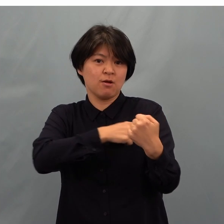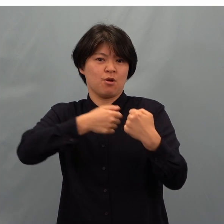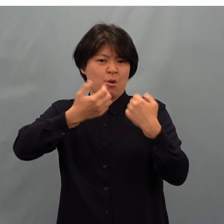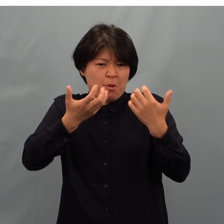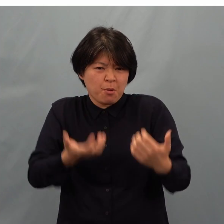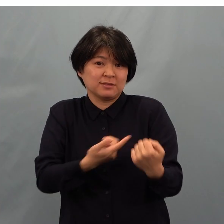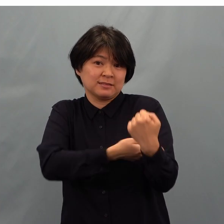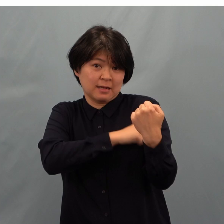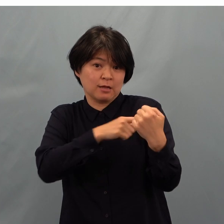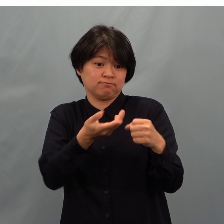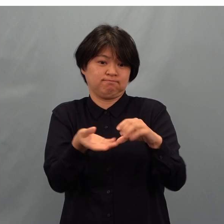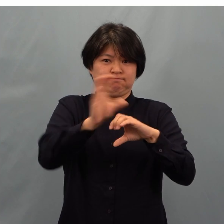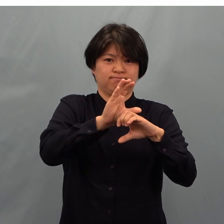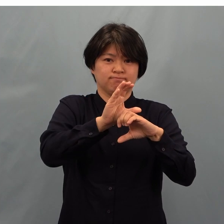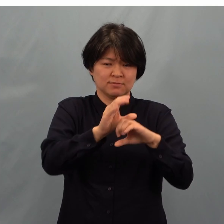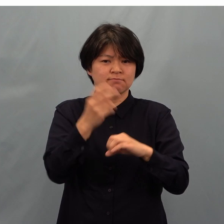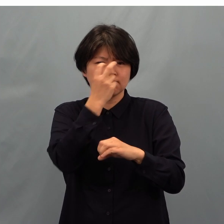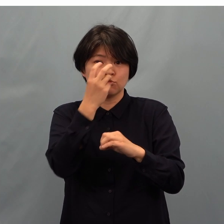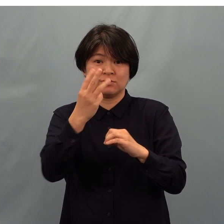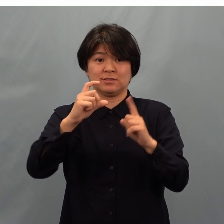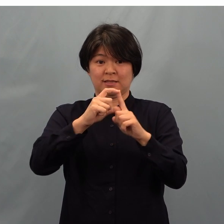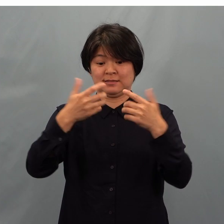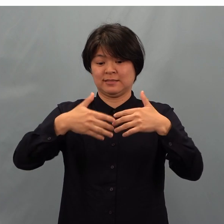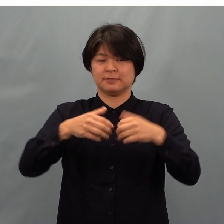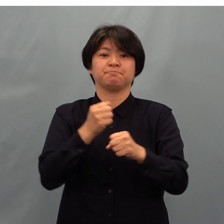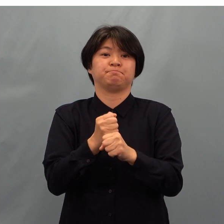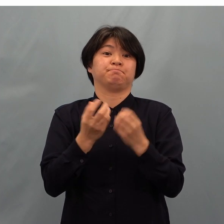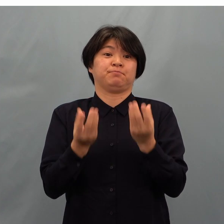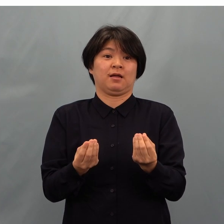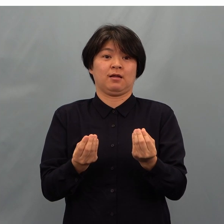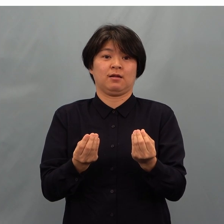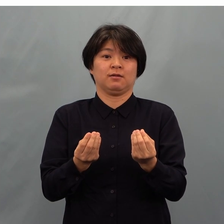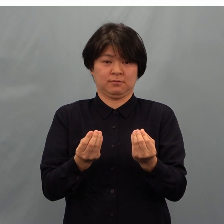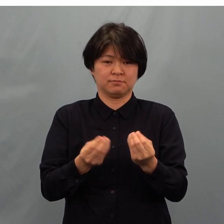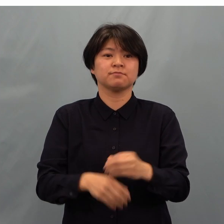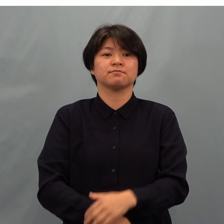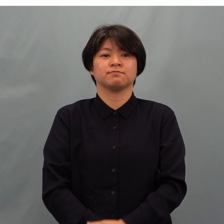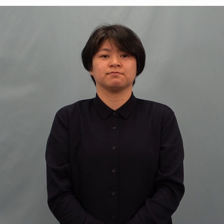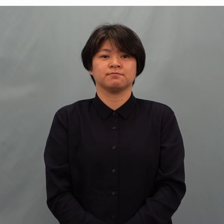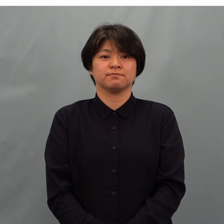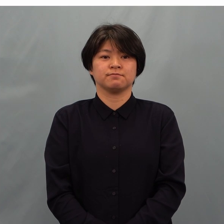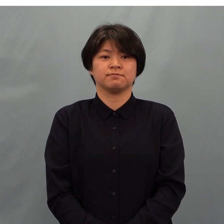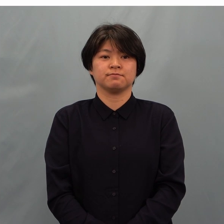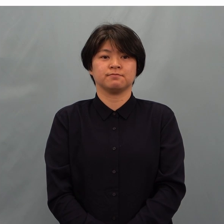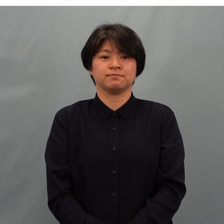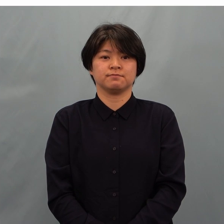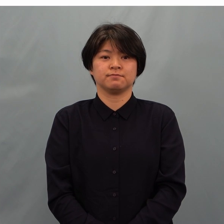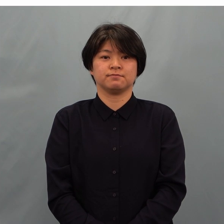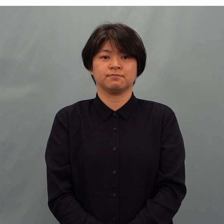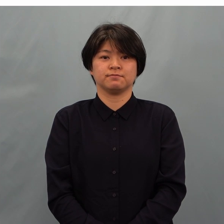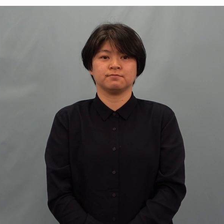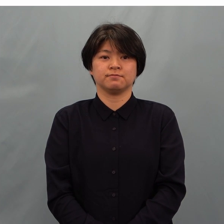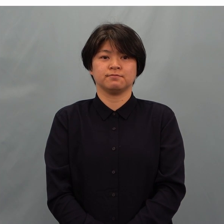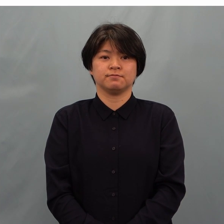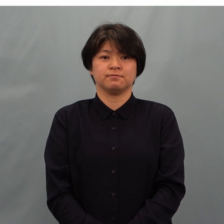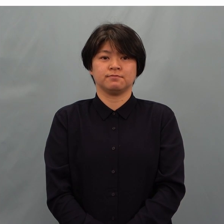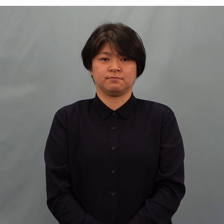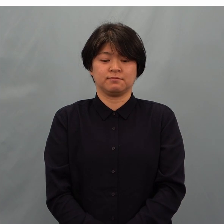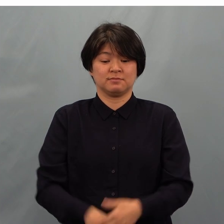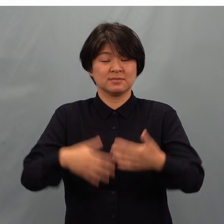重ね合わせることで先端力に圧力を加えた3次元の力を測定するセンサを作成しまし